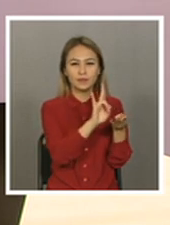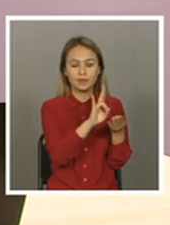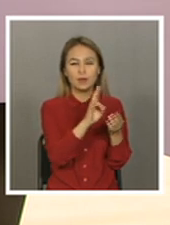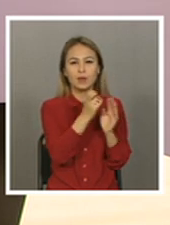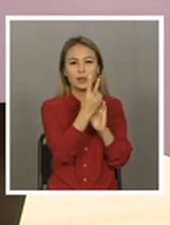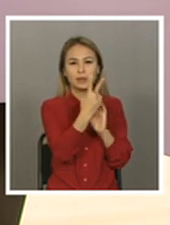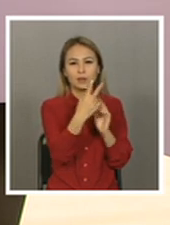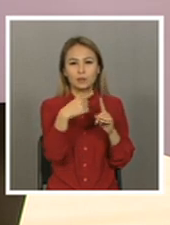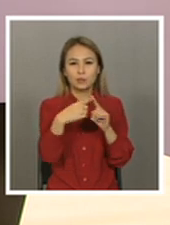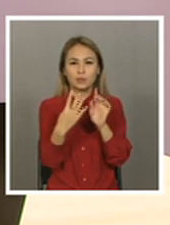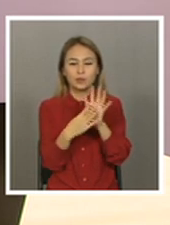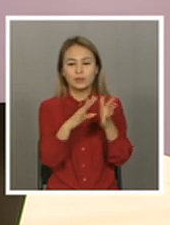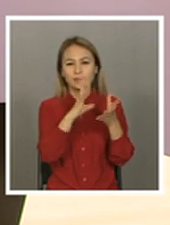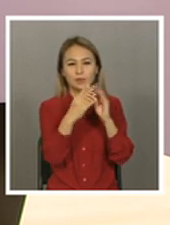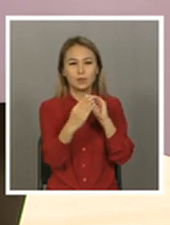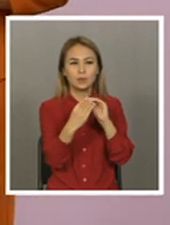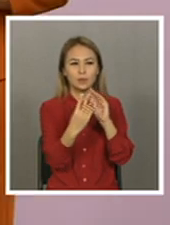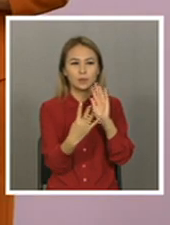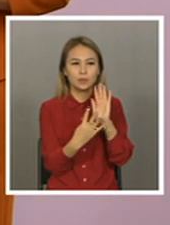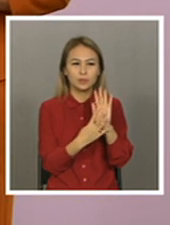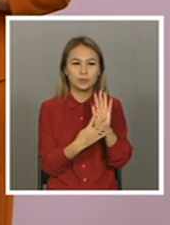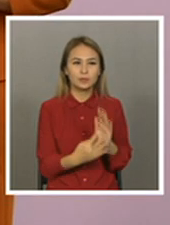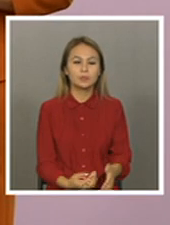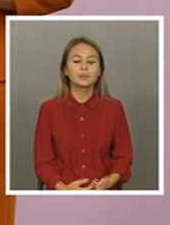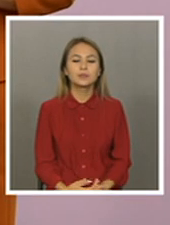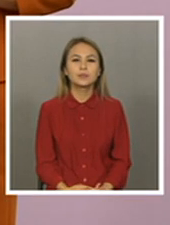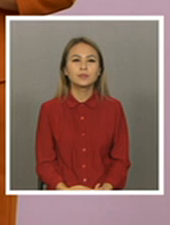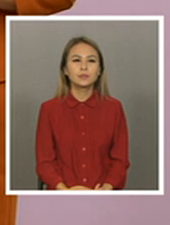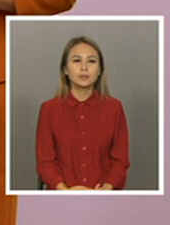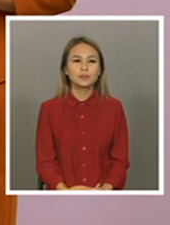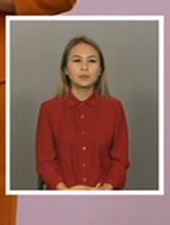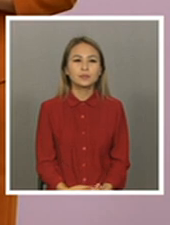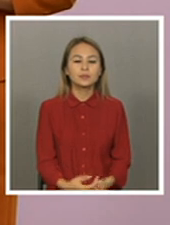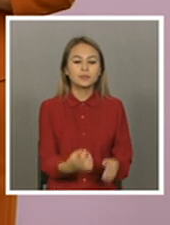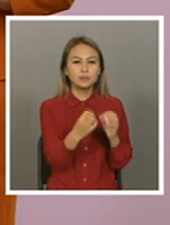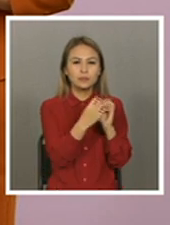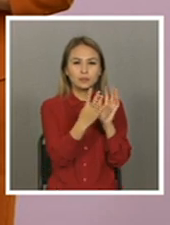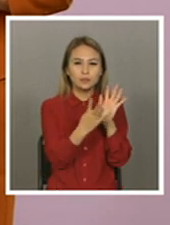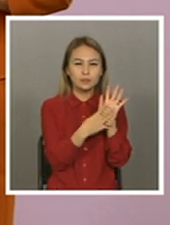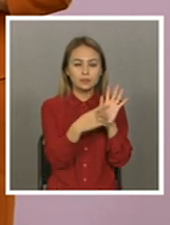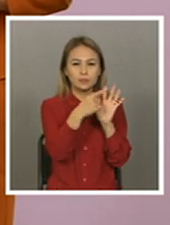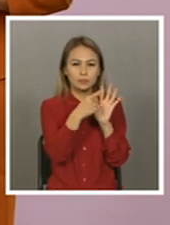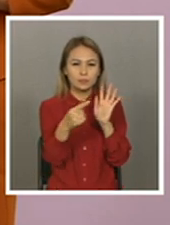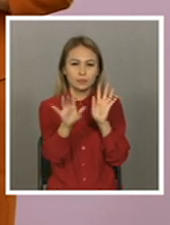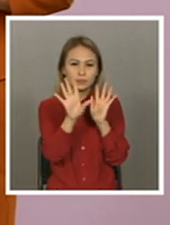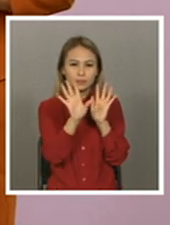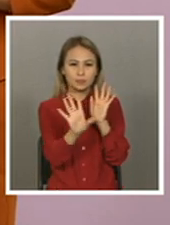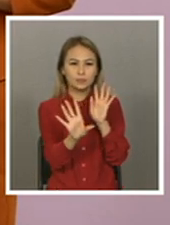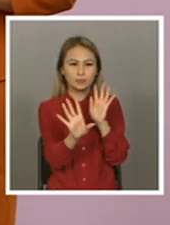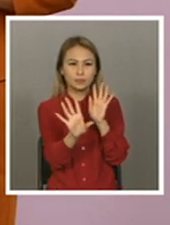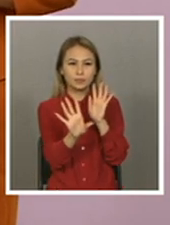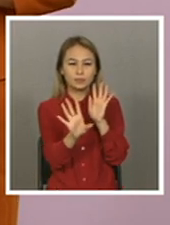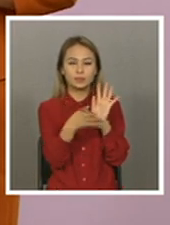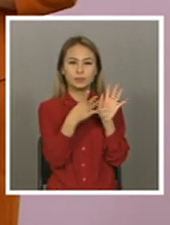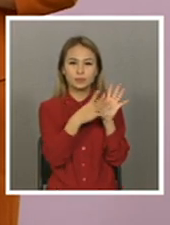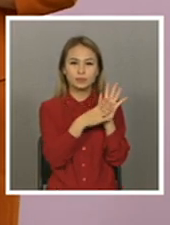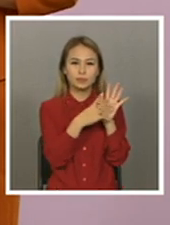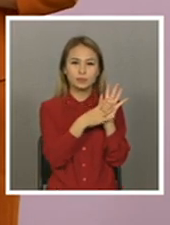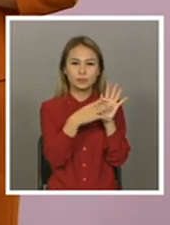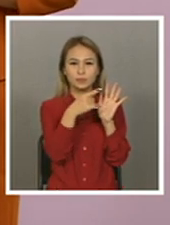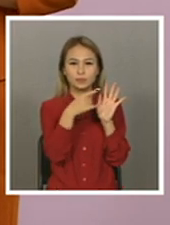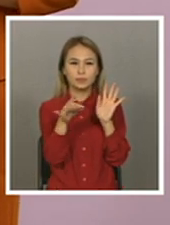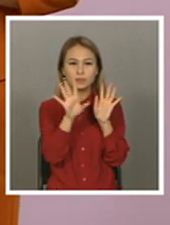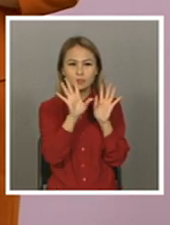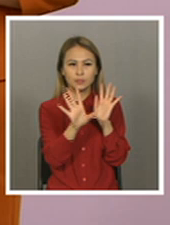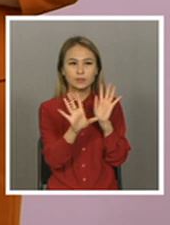мен 7-нің қосындысы 19-ға тең. Жарайсыңдар. Келесі, 19 пен 5-тің айырмасы. Бірліктен